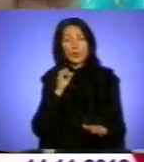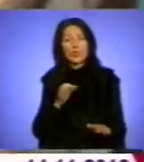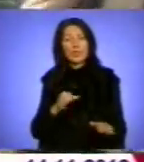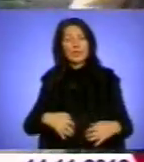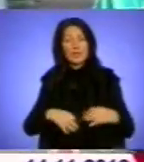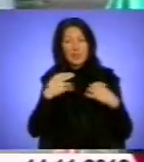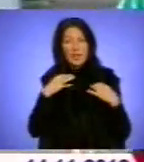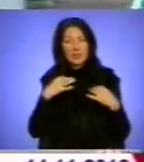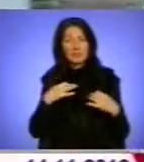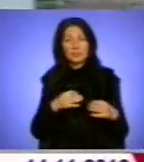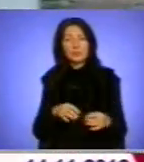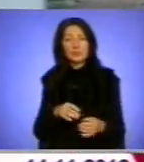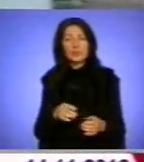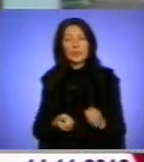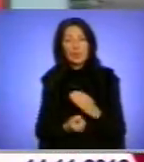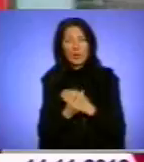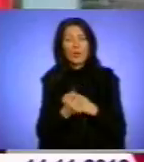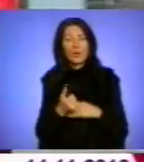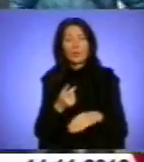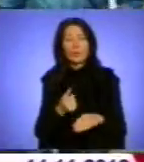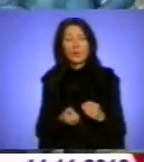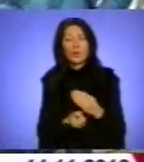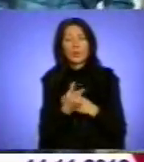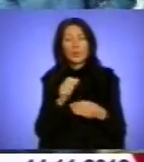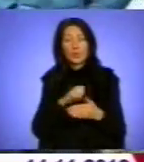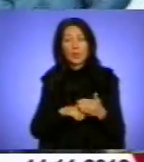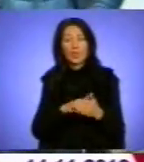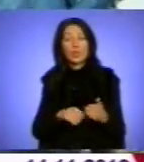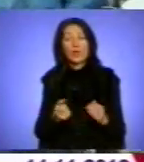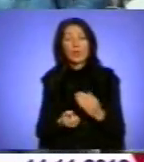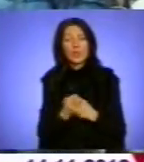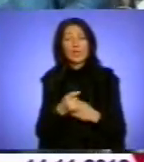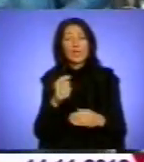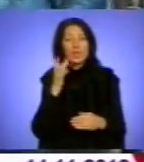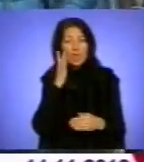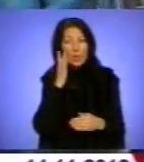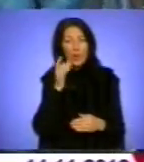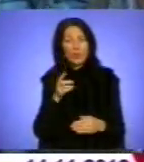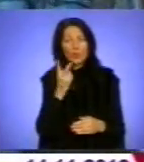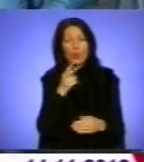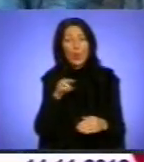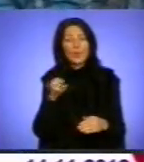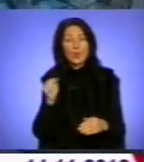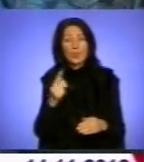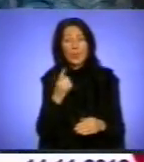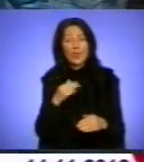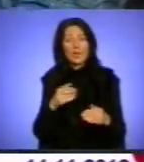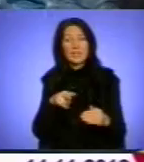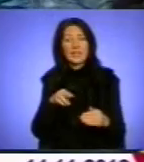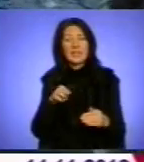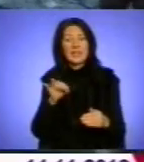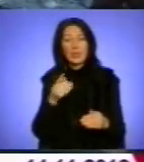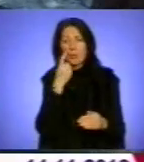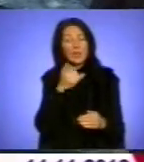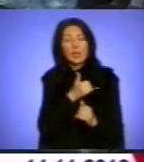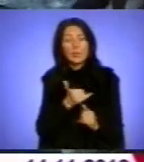основні чинники виникнення цукрового діабету другого типу. Перший тип, як у Наталії Наворинської, попередити неможливо,